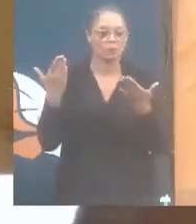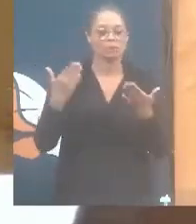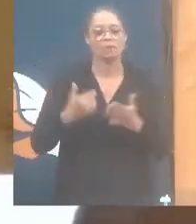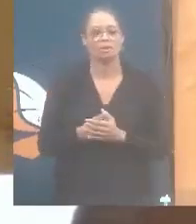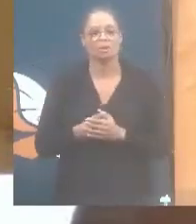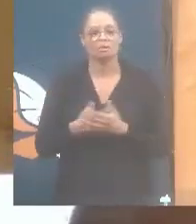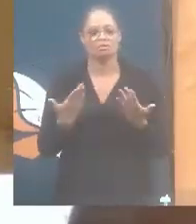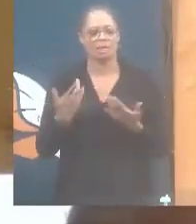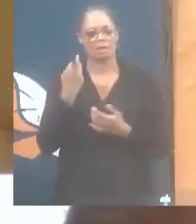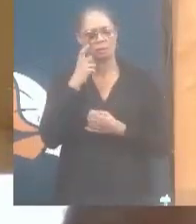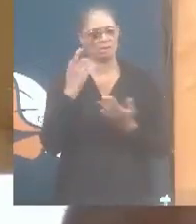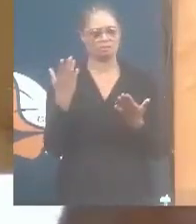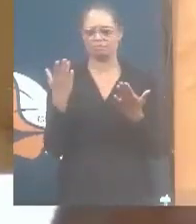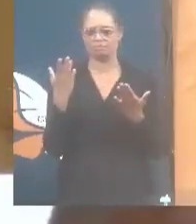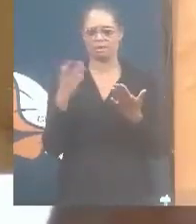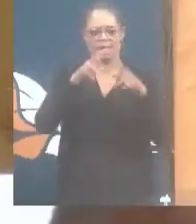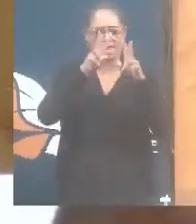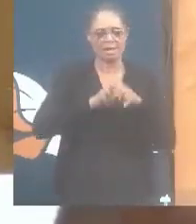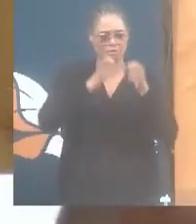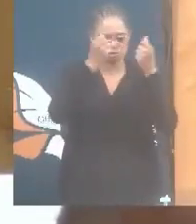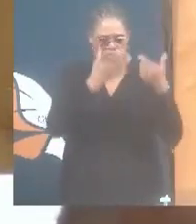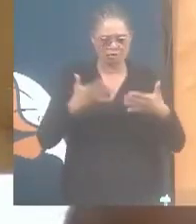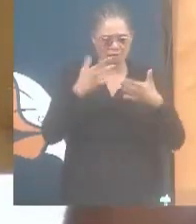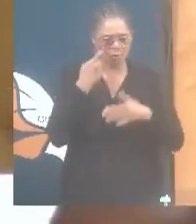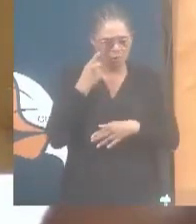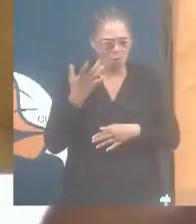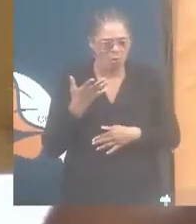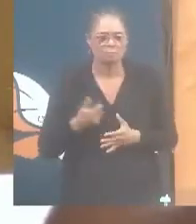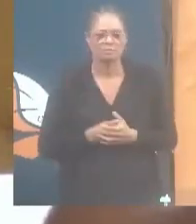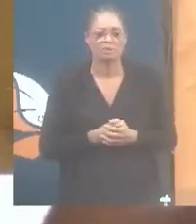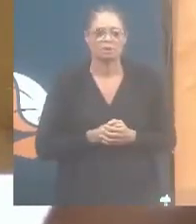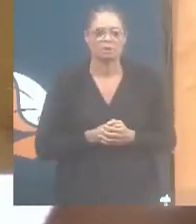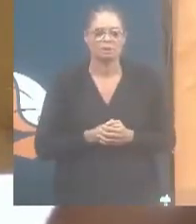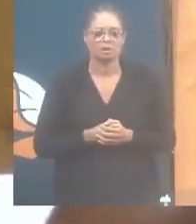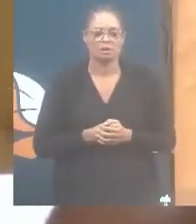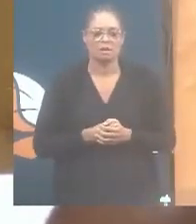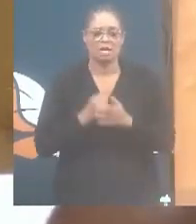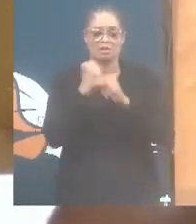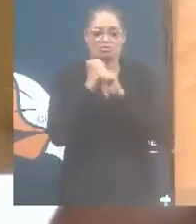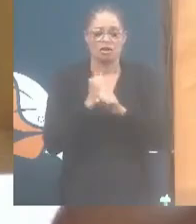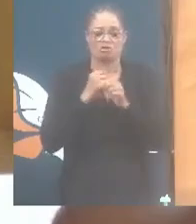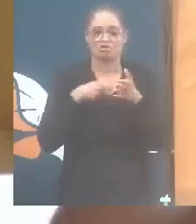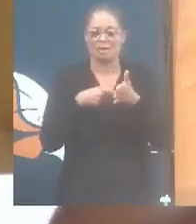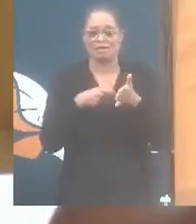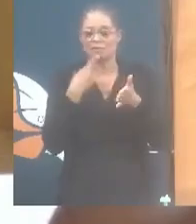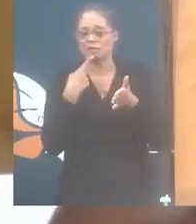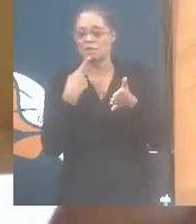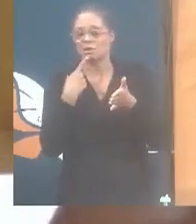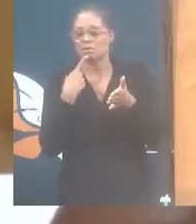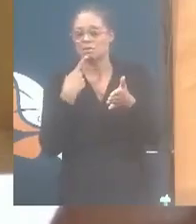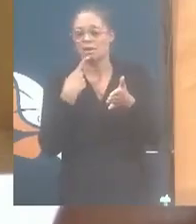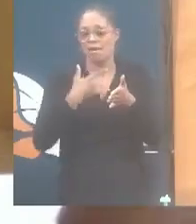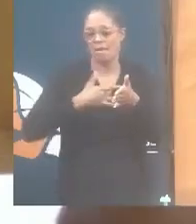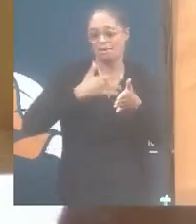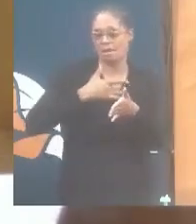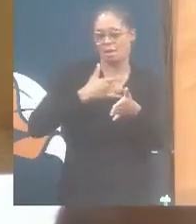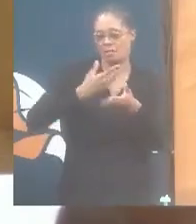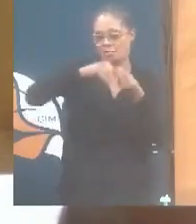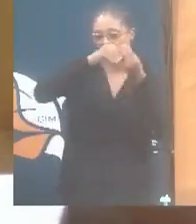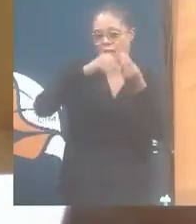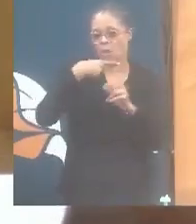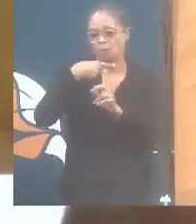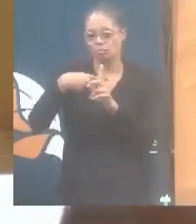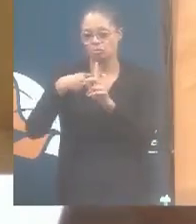Or, qu'est-ce que je constate dans l'analyse des chiffres? Eh bien, c'est que la charge de la dette, c'est-à-dire intérêt